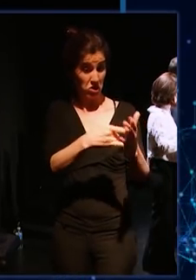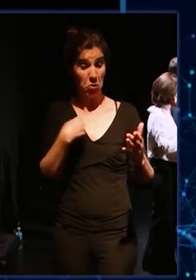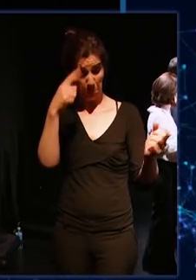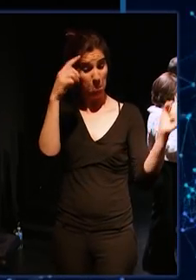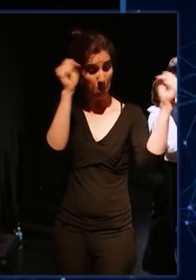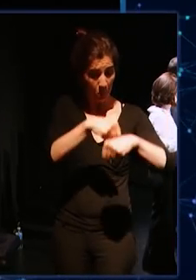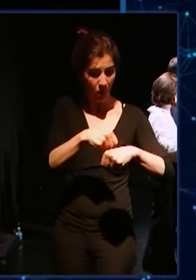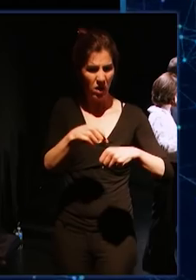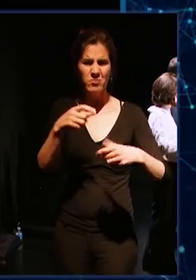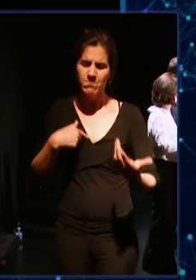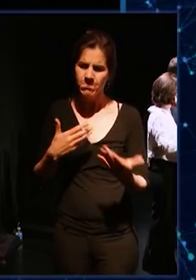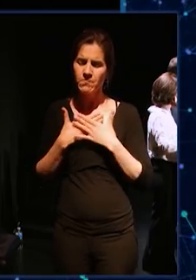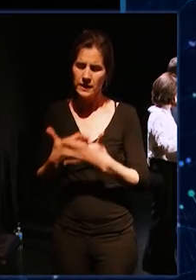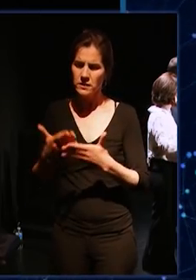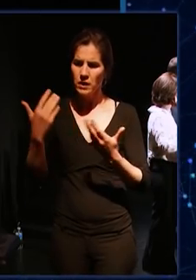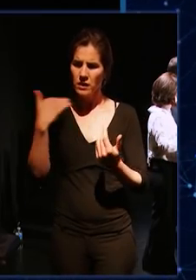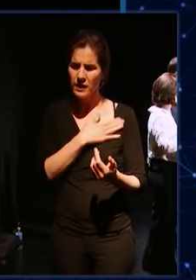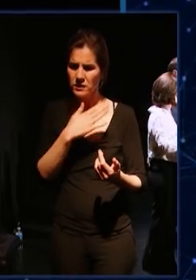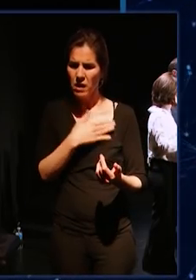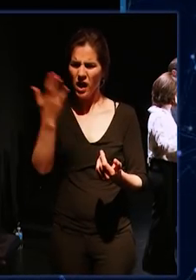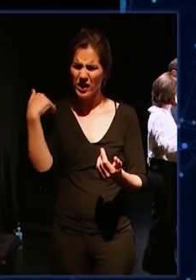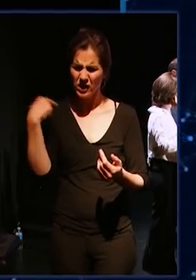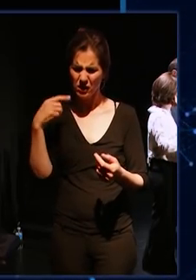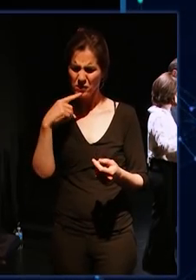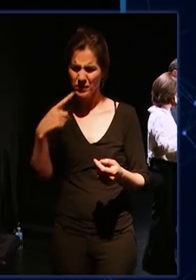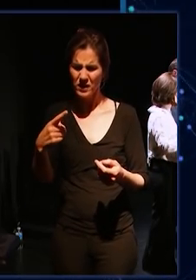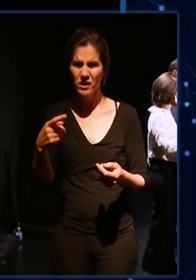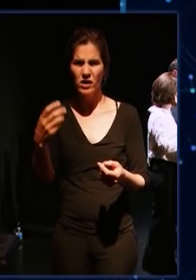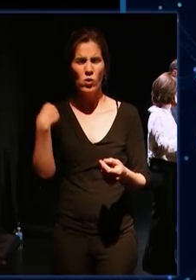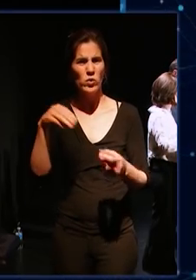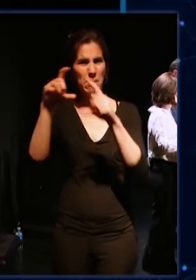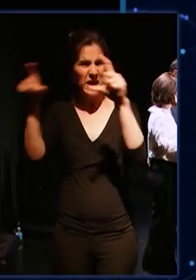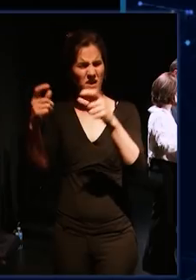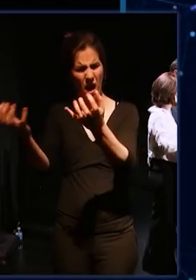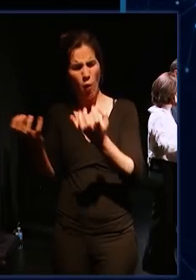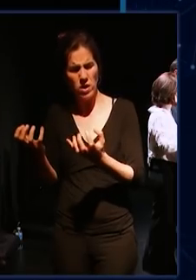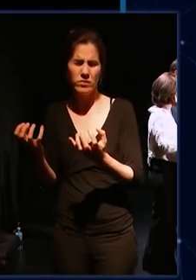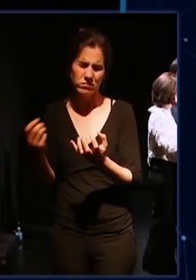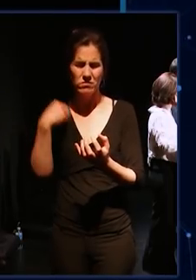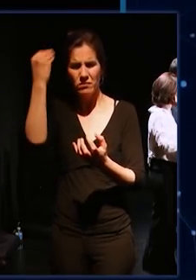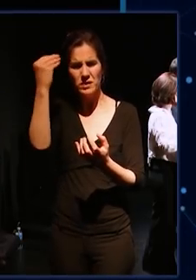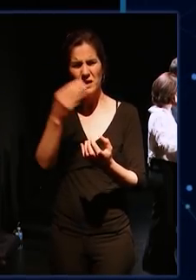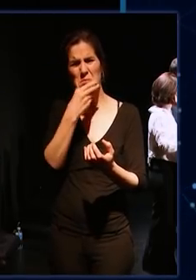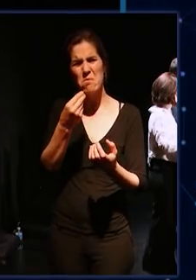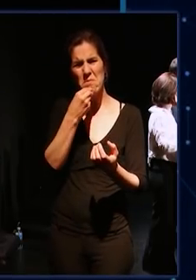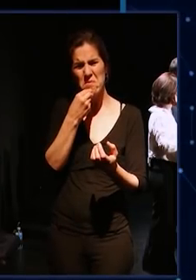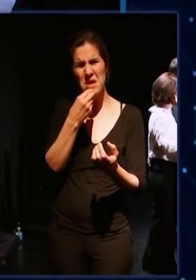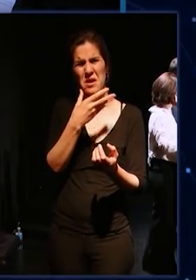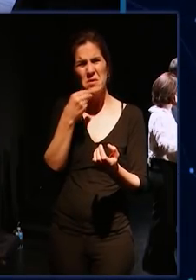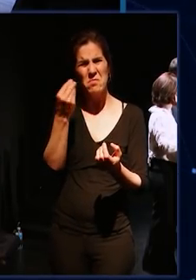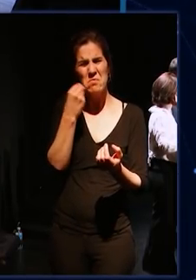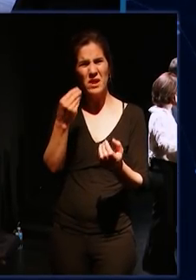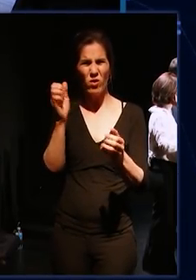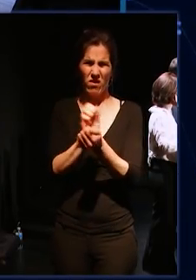justament es comuniqués que ja ha estat una empresa la guanyadora, tal. Pensem que hagués sigut més estètic esperar el dilluns,